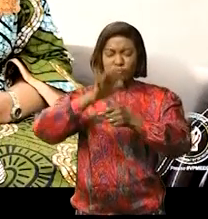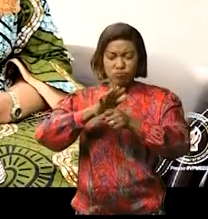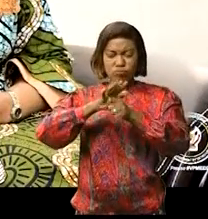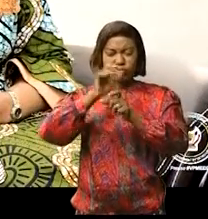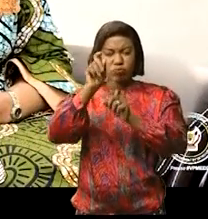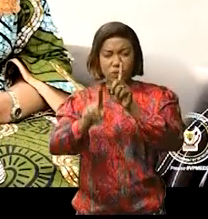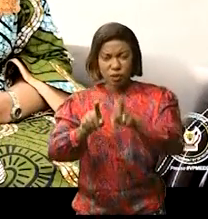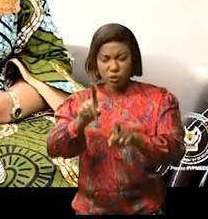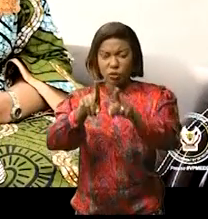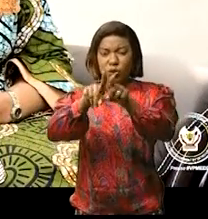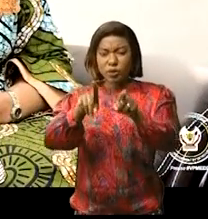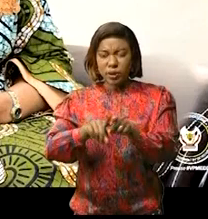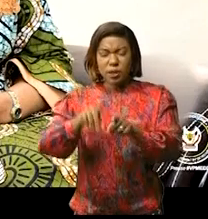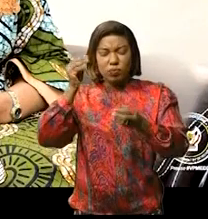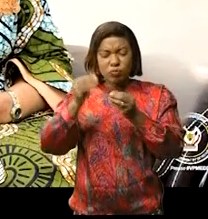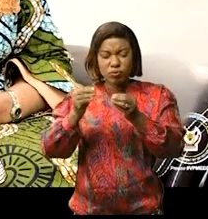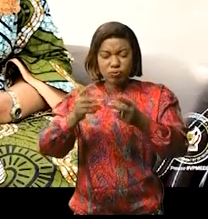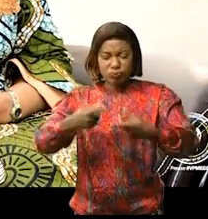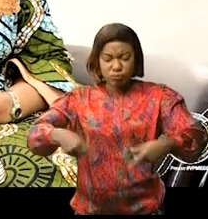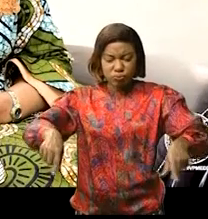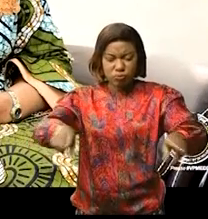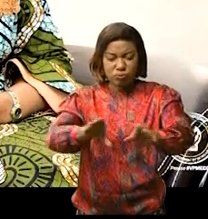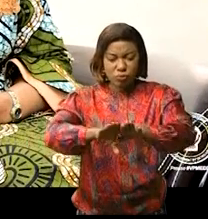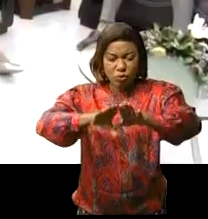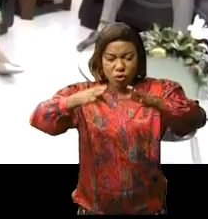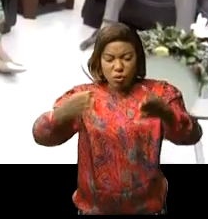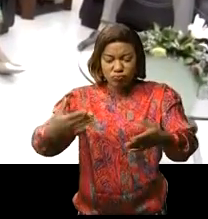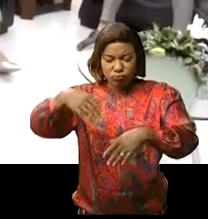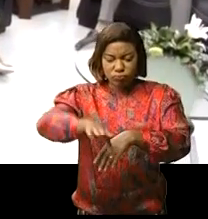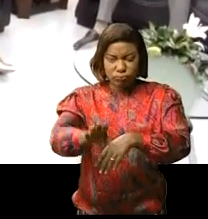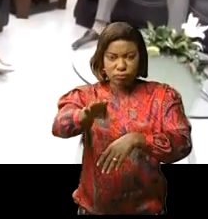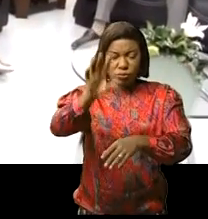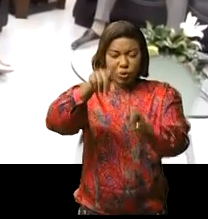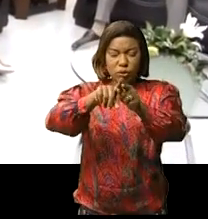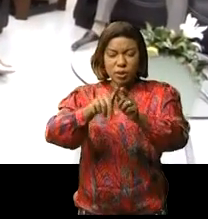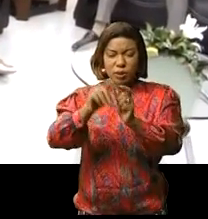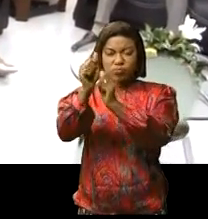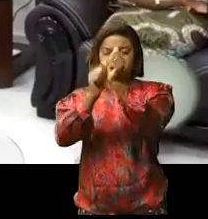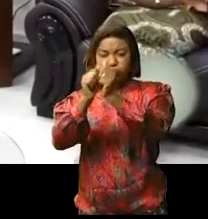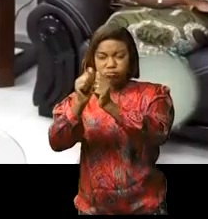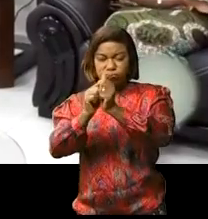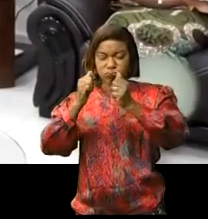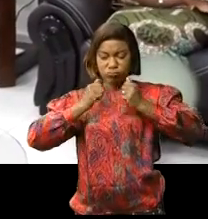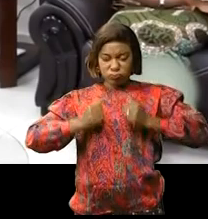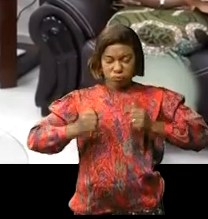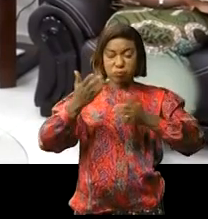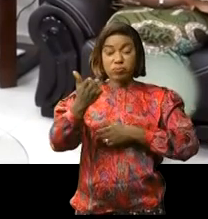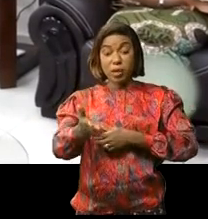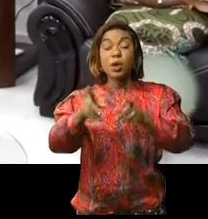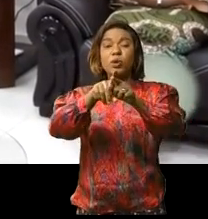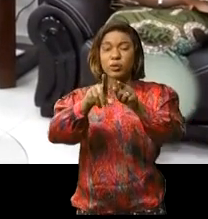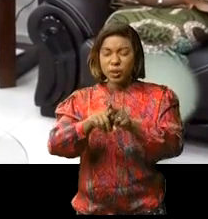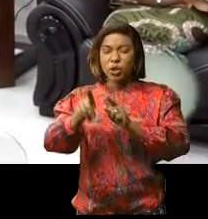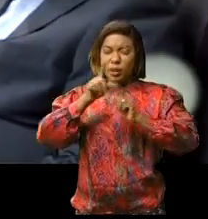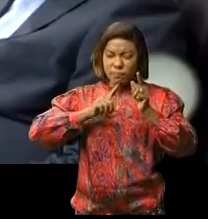celles ayant trait au bassin du Congo et à la sécurisation de parcs nationaux. Pour le diplomate américain, la présence de forces